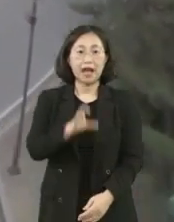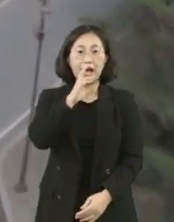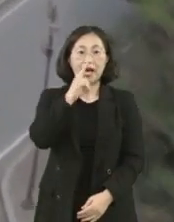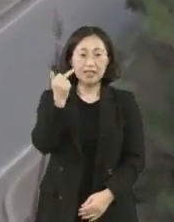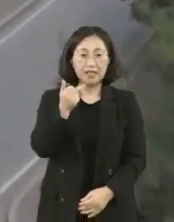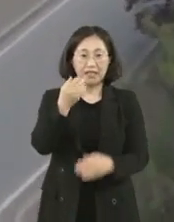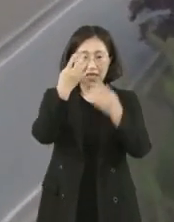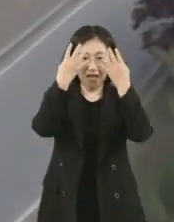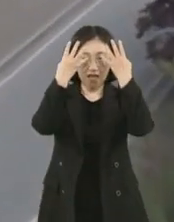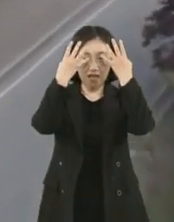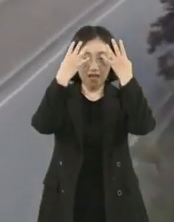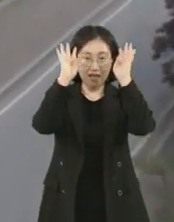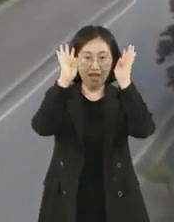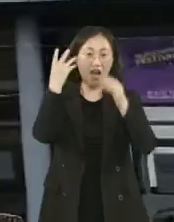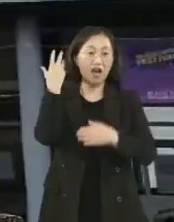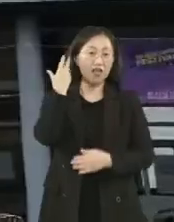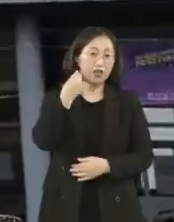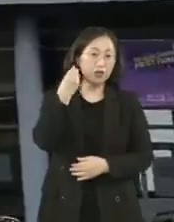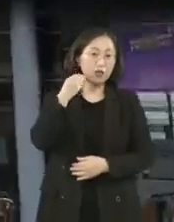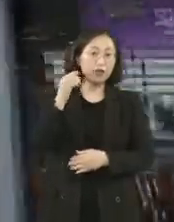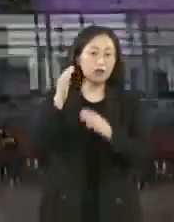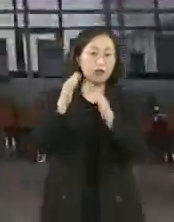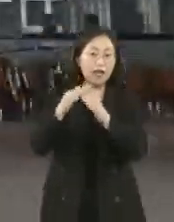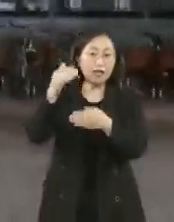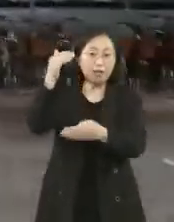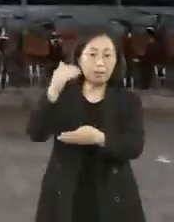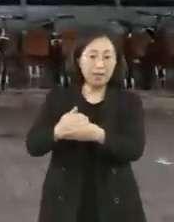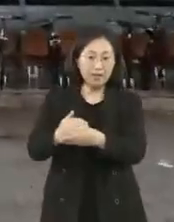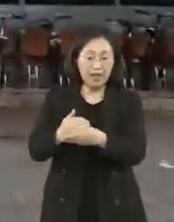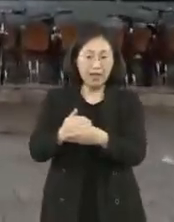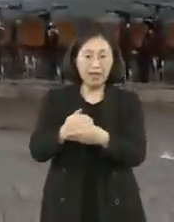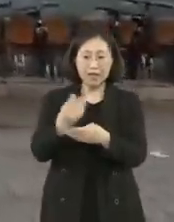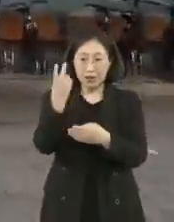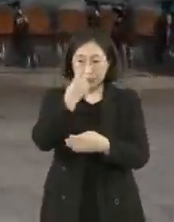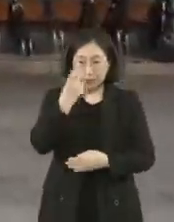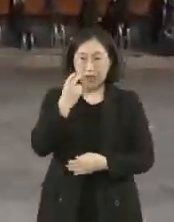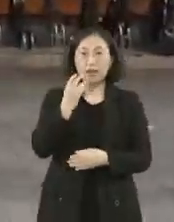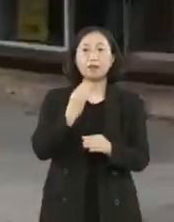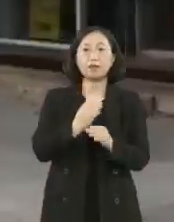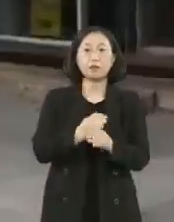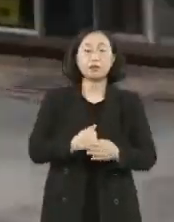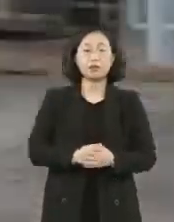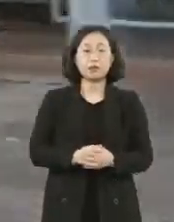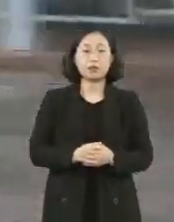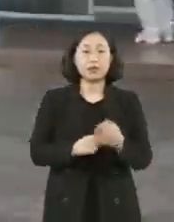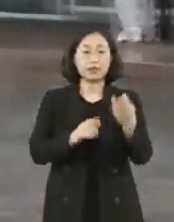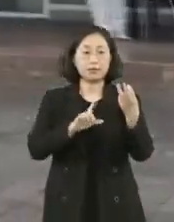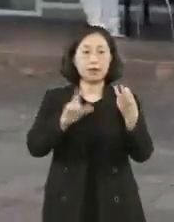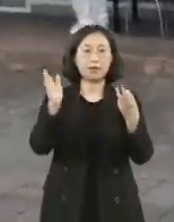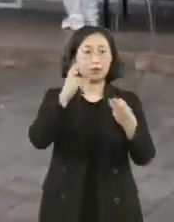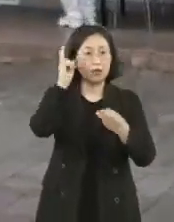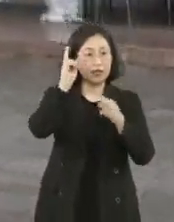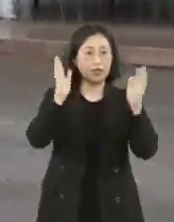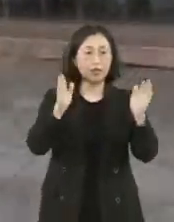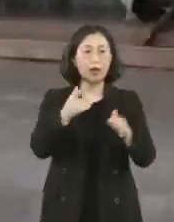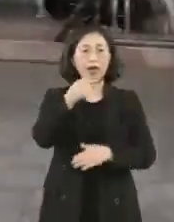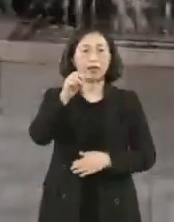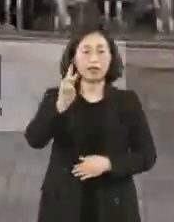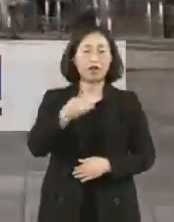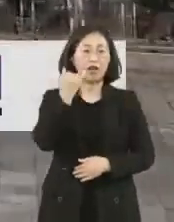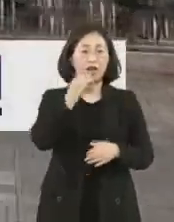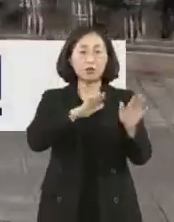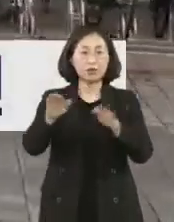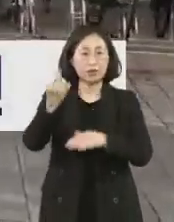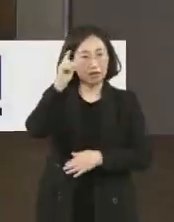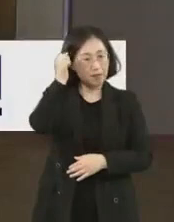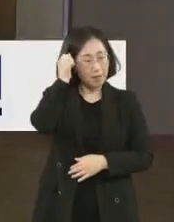아산시의 한 대학 기숙사가 폐쇄된 채 역학 조사관들의 현장 조사가 한창입니다. 지난 13일부터 이틀간 대천해수욕장으로